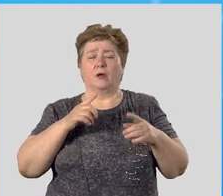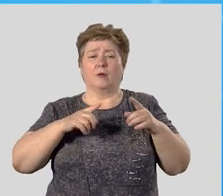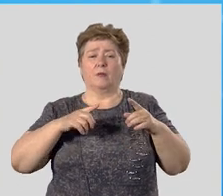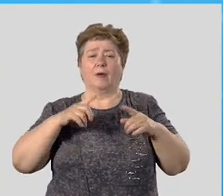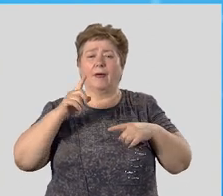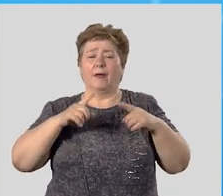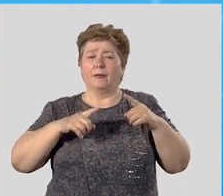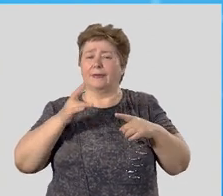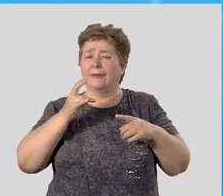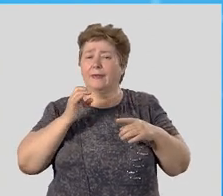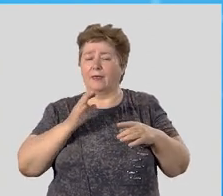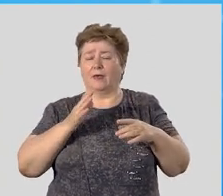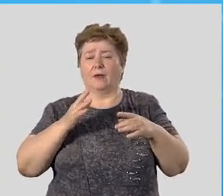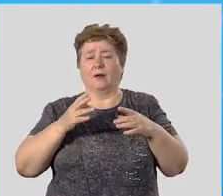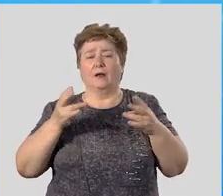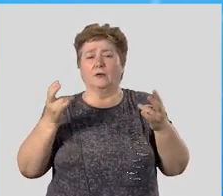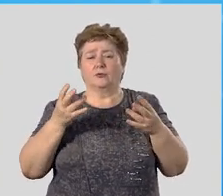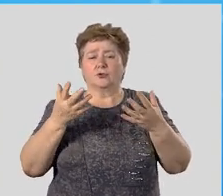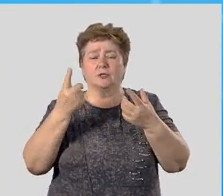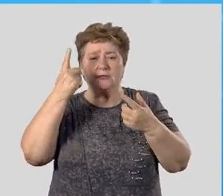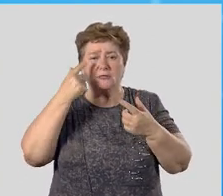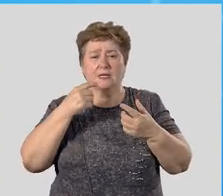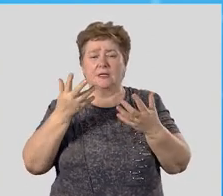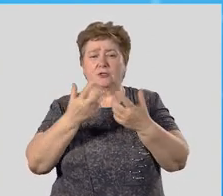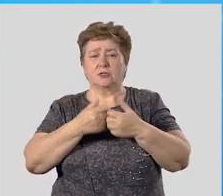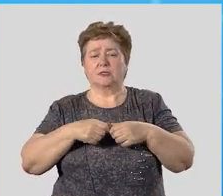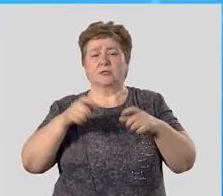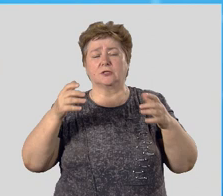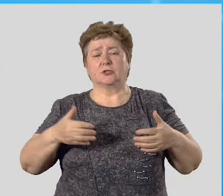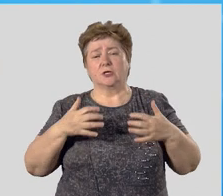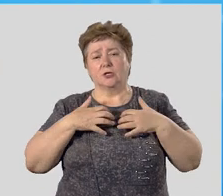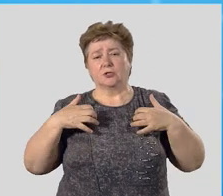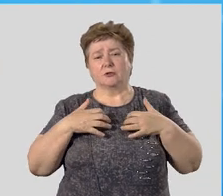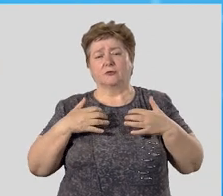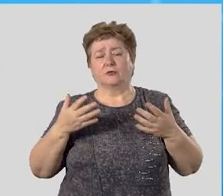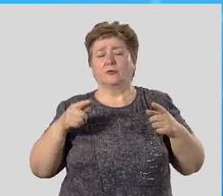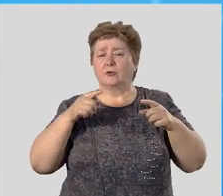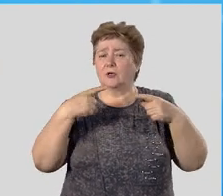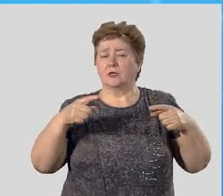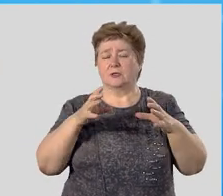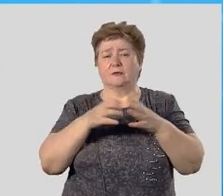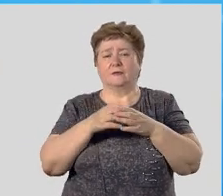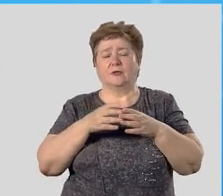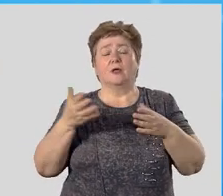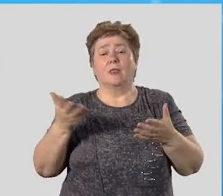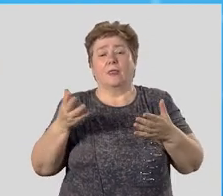нередко нужно знать численность животных того или иного вида на какой-нибудь